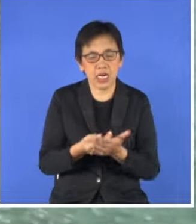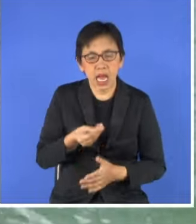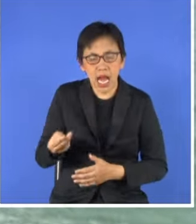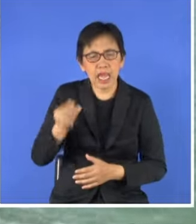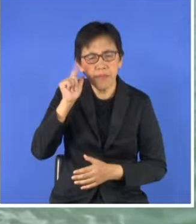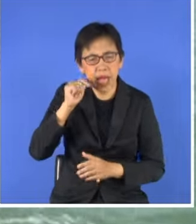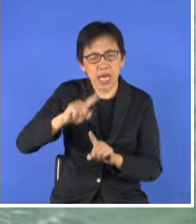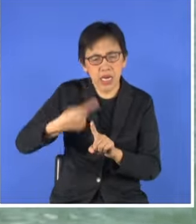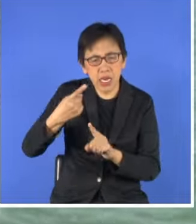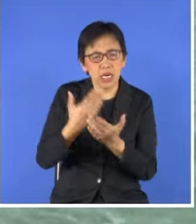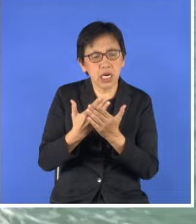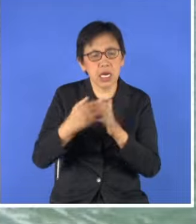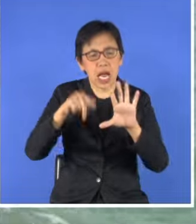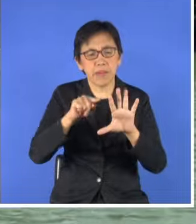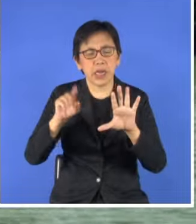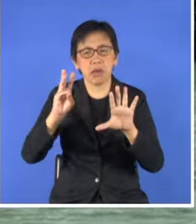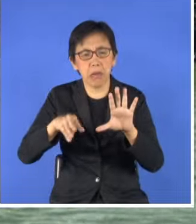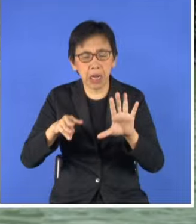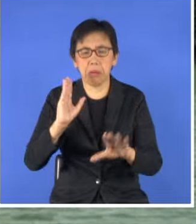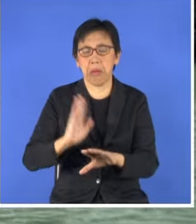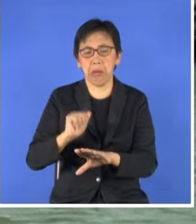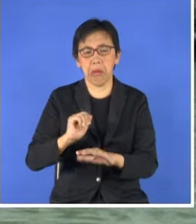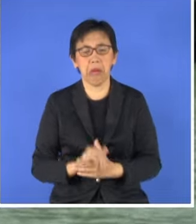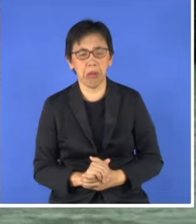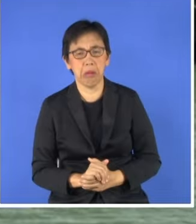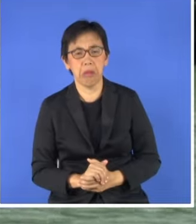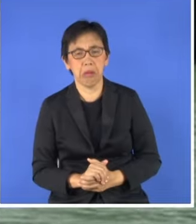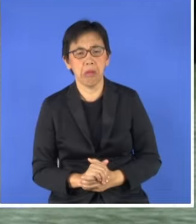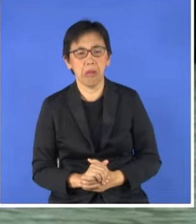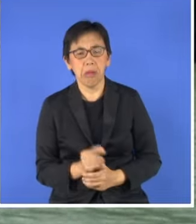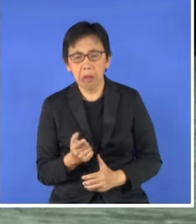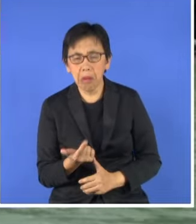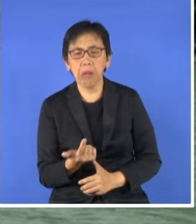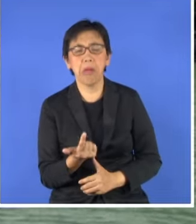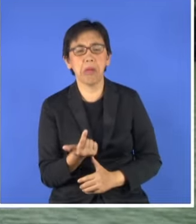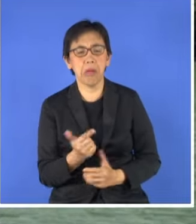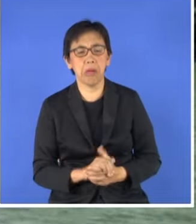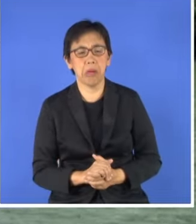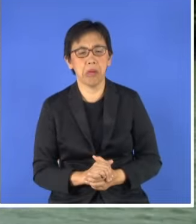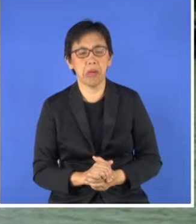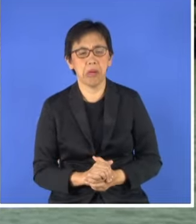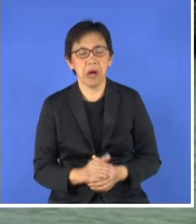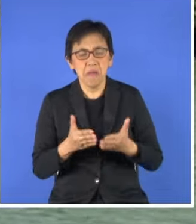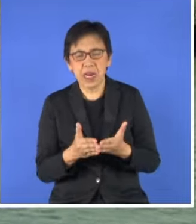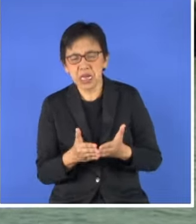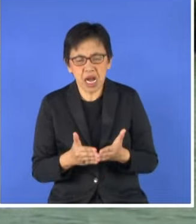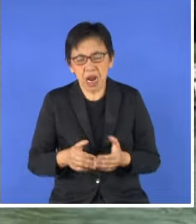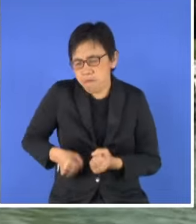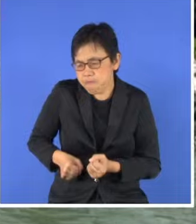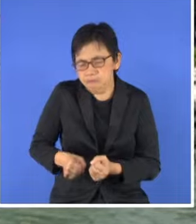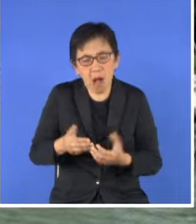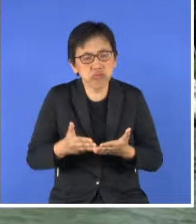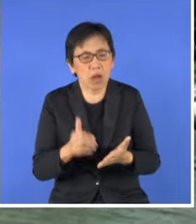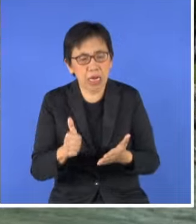ประมาณสัก 5-6 1,000บาททีเดียวนะธรรมดาที่ไหนล่ะเนี่ยนะครับเนี่ยเป็นเ้าเรียกว่าเป็นอ่านายท้ายเรือก็ได้เออนี่เป็น